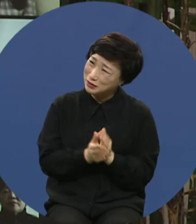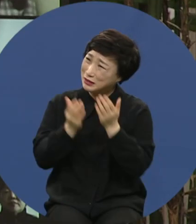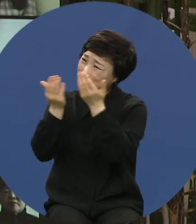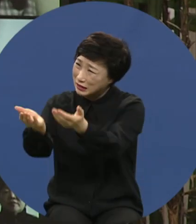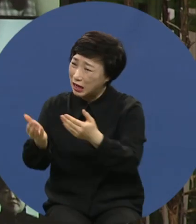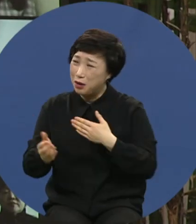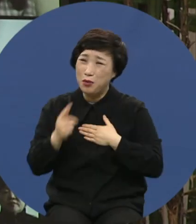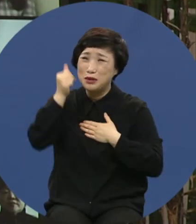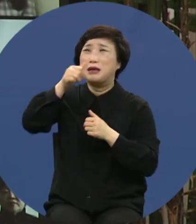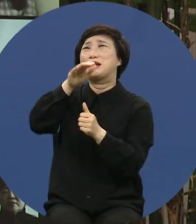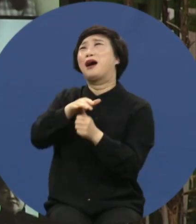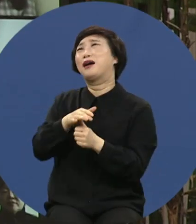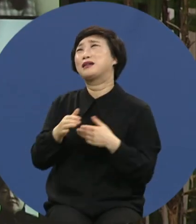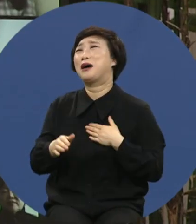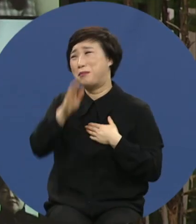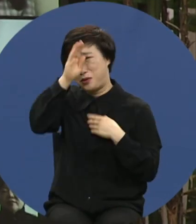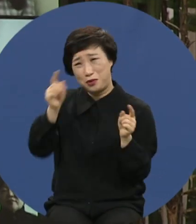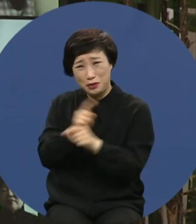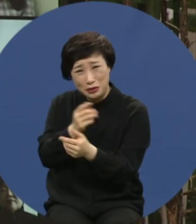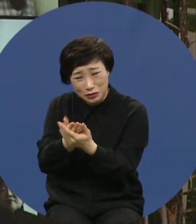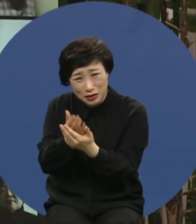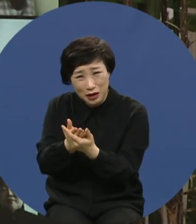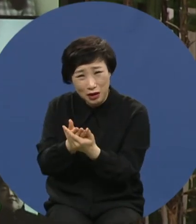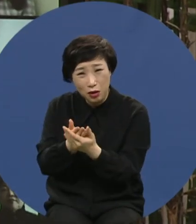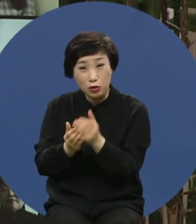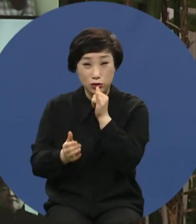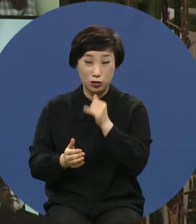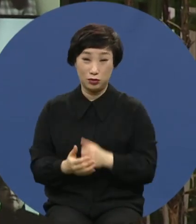기도해서 저만 고쳐주시옵소서.